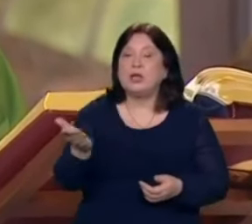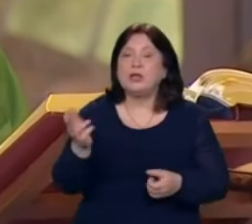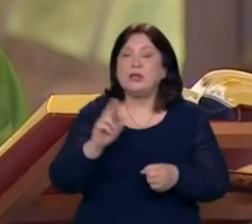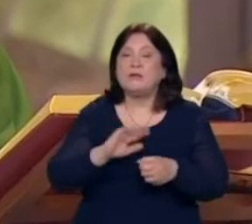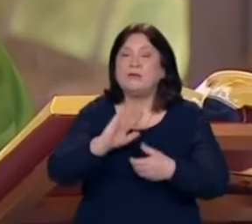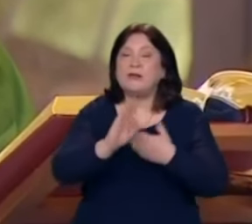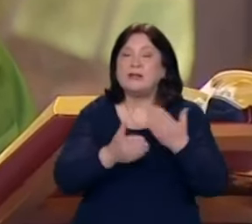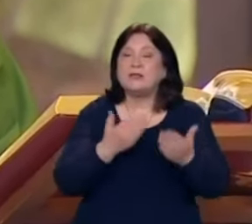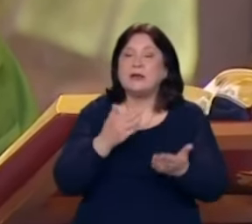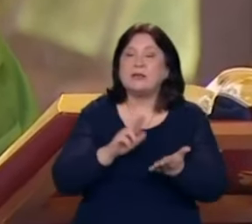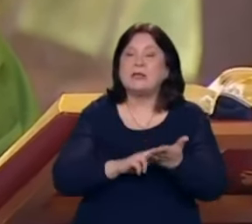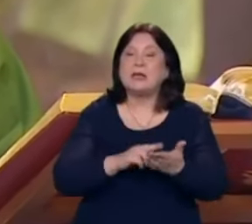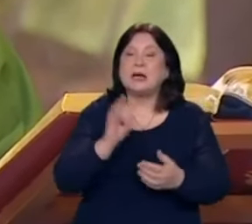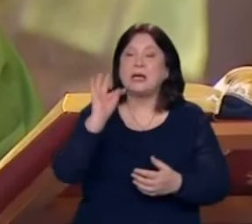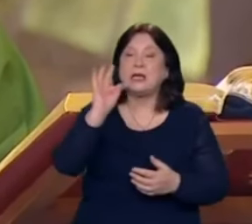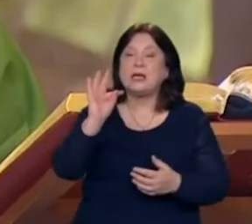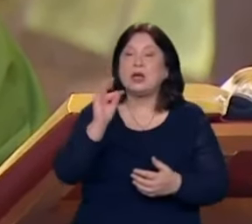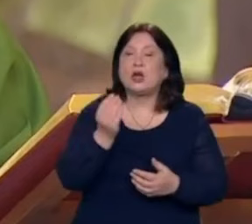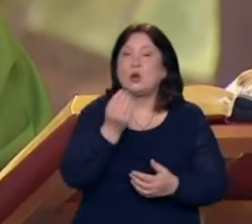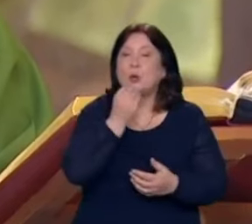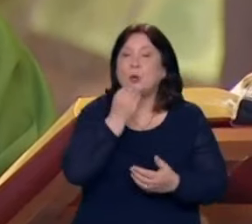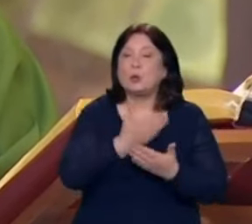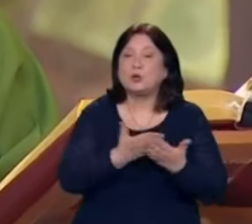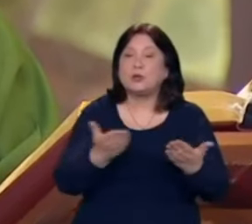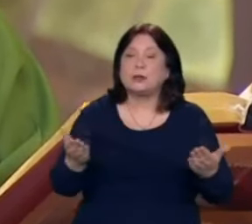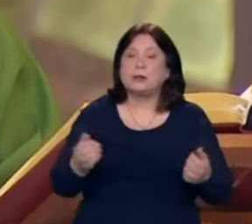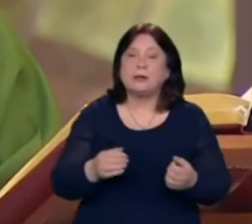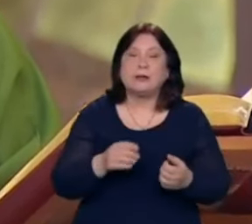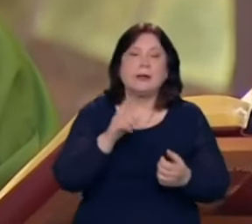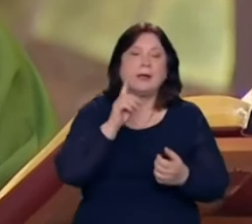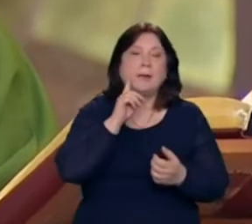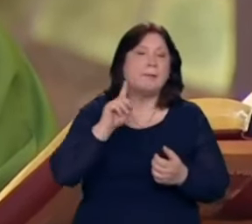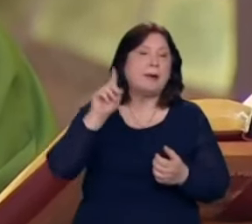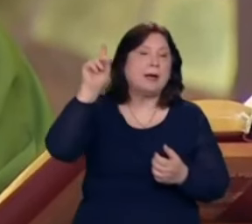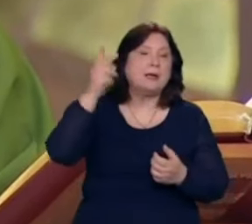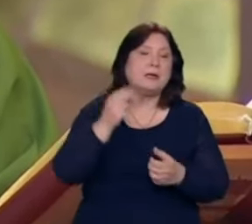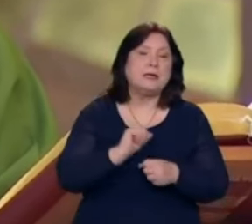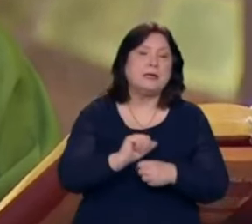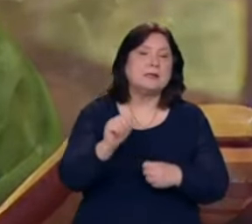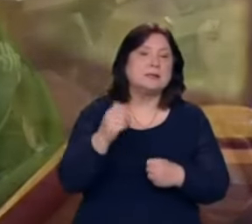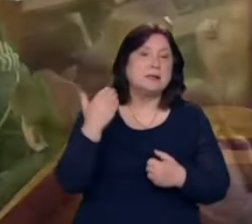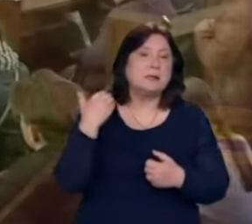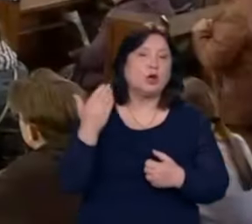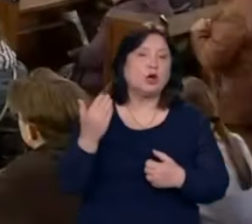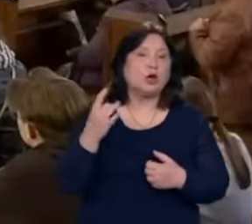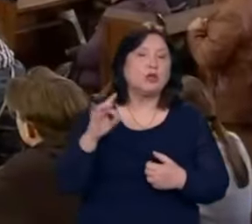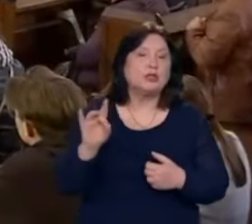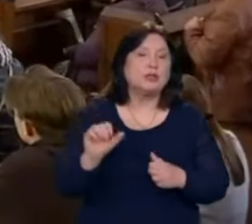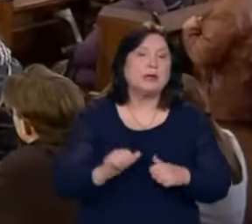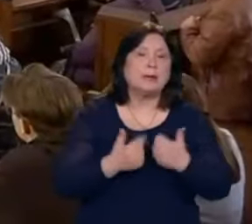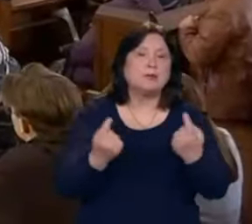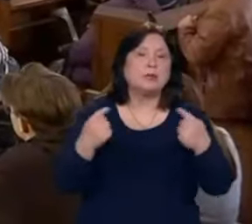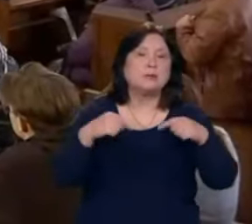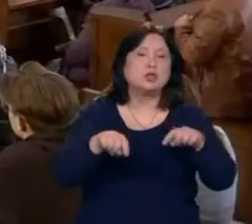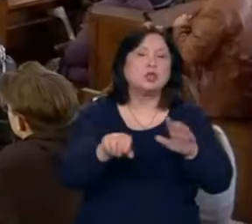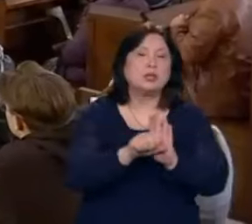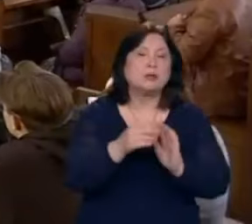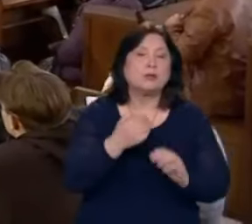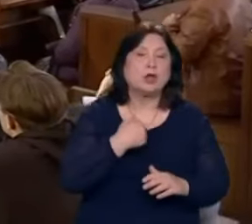wezwani na jego ucztę panie nie jestem godzien abyś przyszedł do